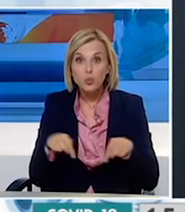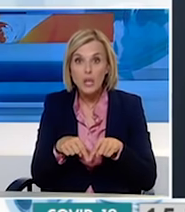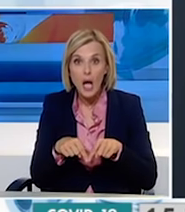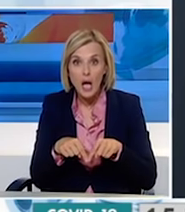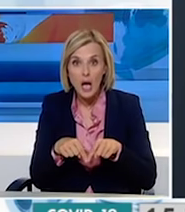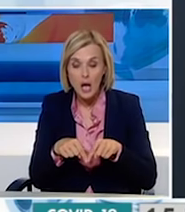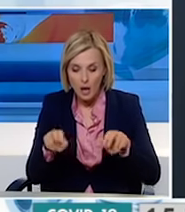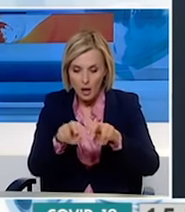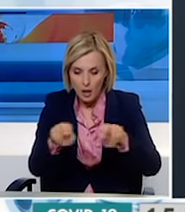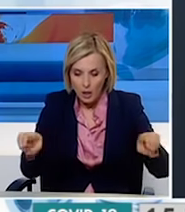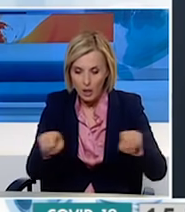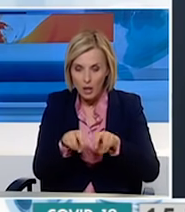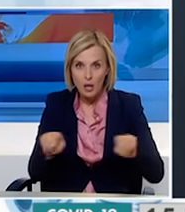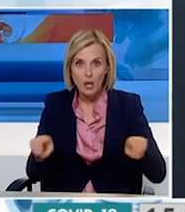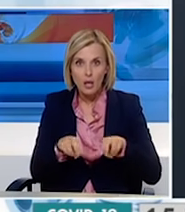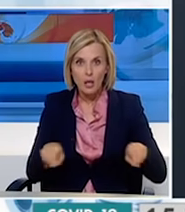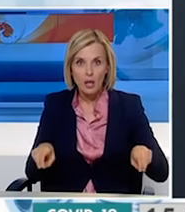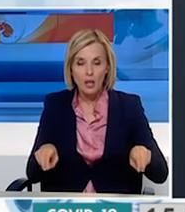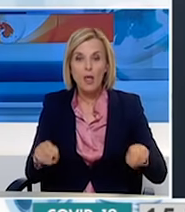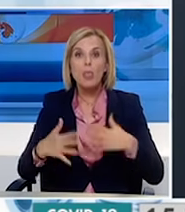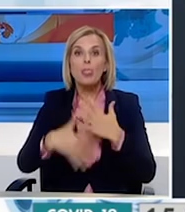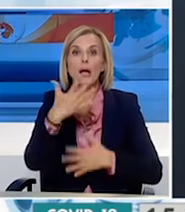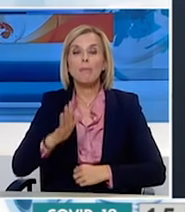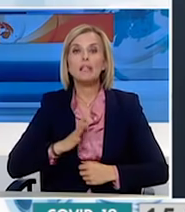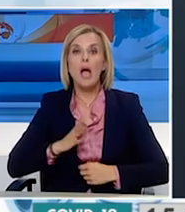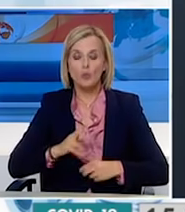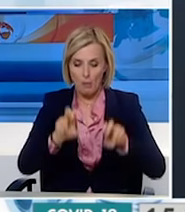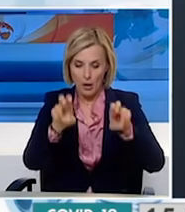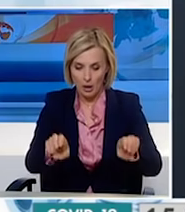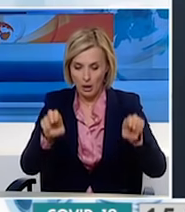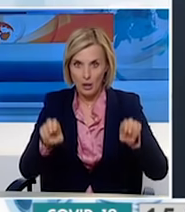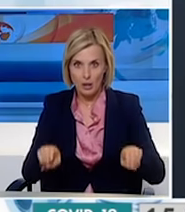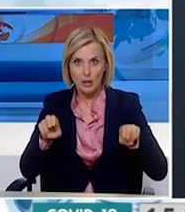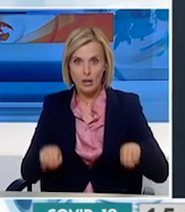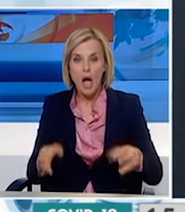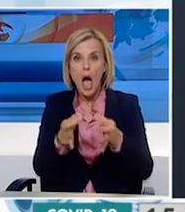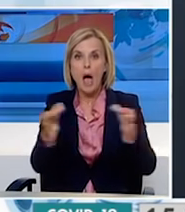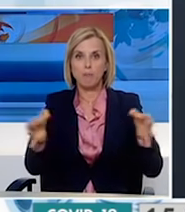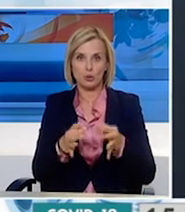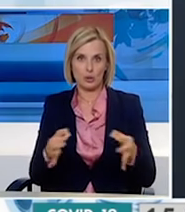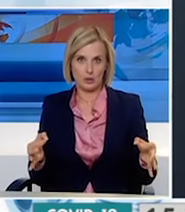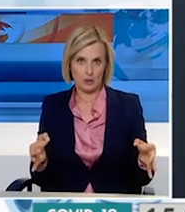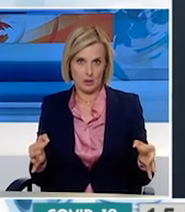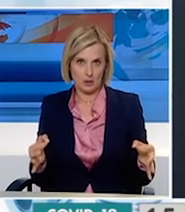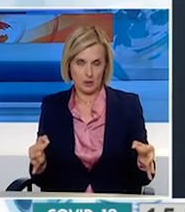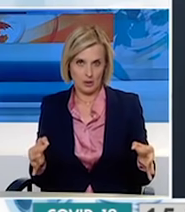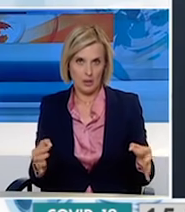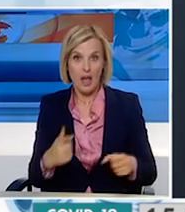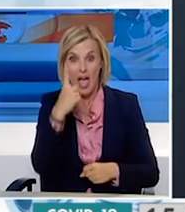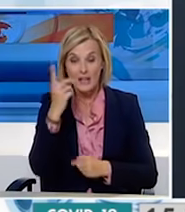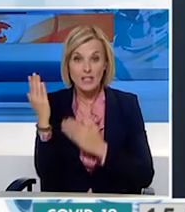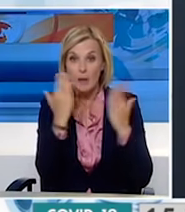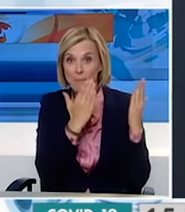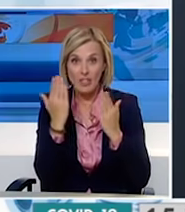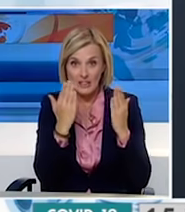σχολικές αίθουσες πρέπει να διαμορφωθούν έτσι ώστε να μεγιστοποιείται η απόσταση μεταξύ των μαθητών στο πλαίσιο του εφικτού, δηλαδή ένας